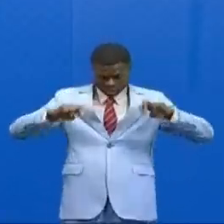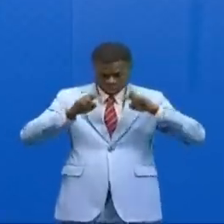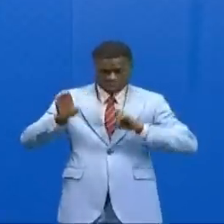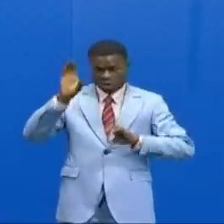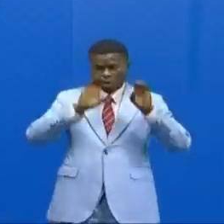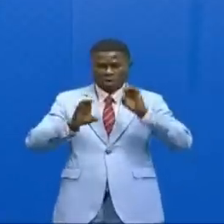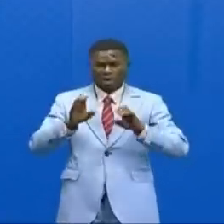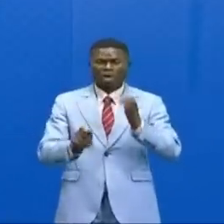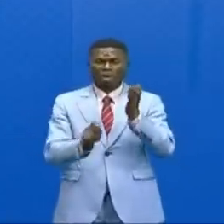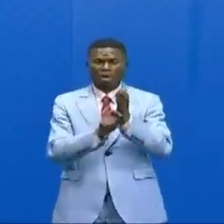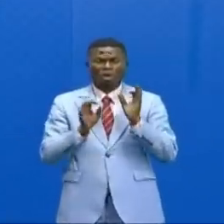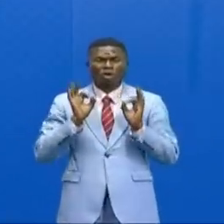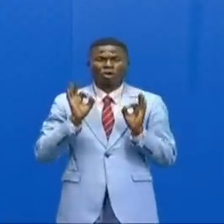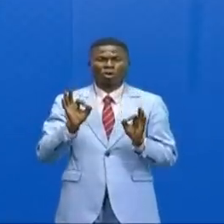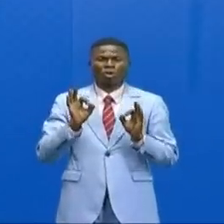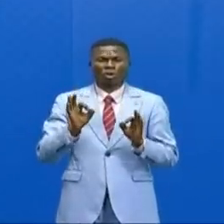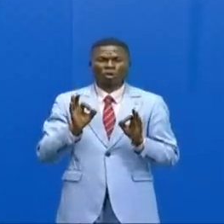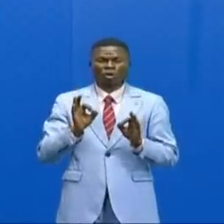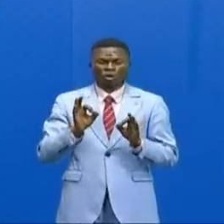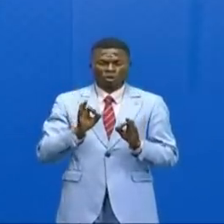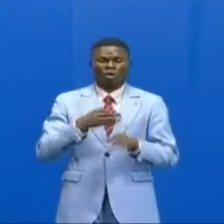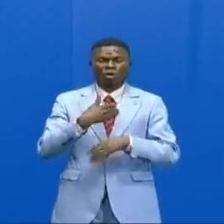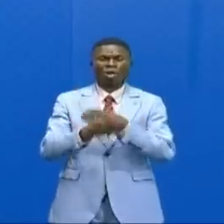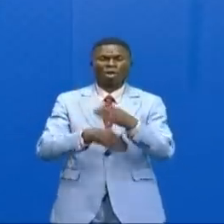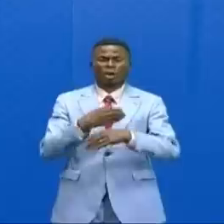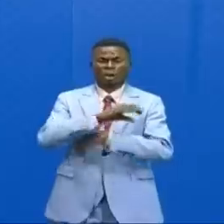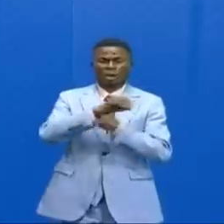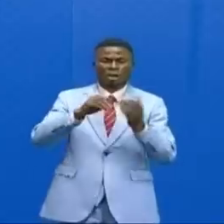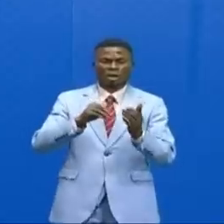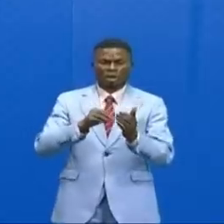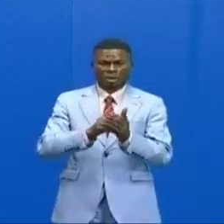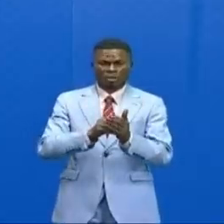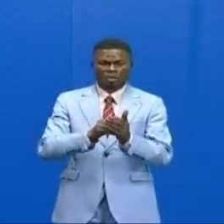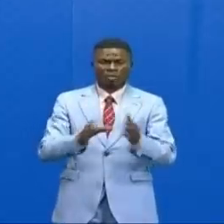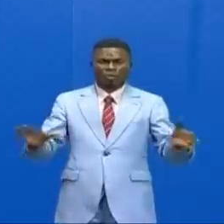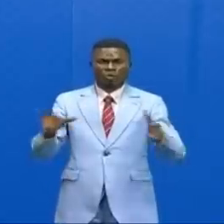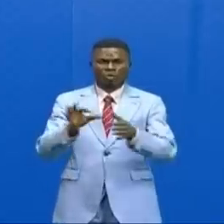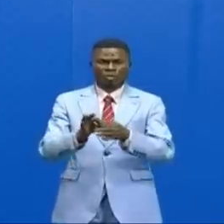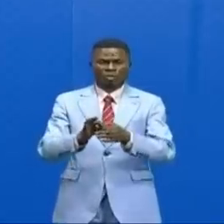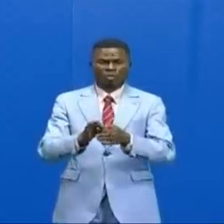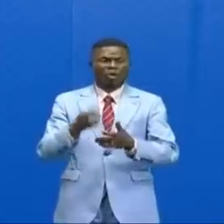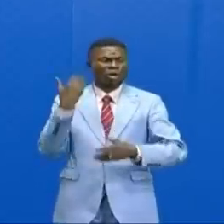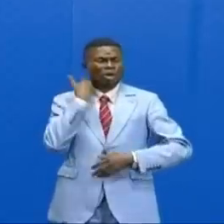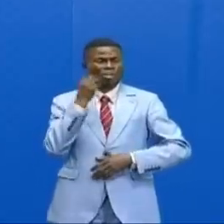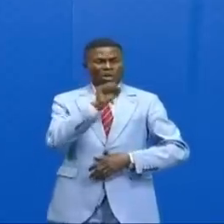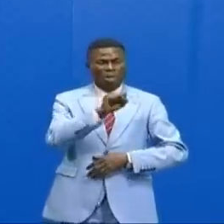innovation technologique à la réhabilitation du centre de médecine mixte et d'anémie SS,